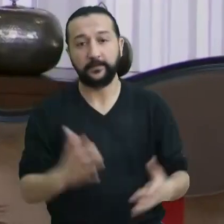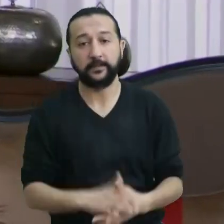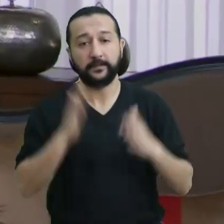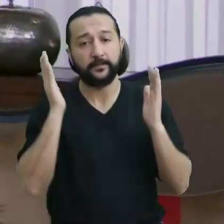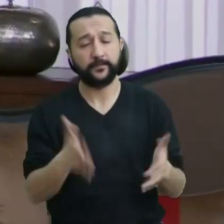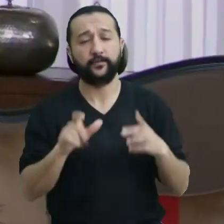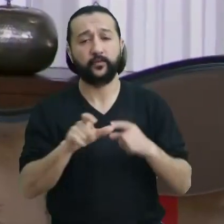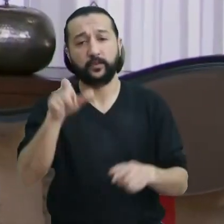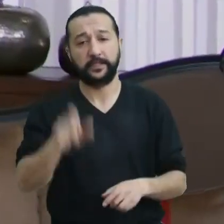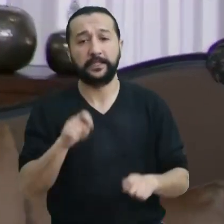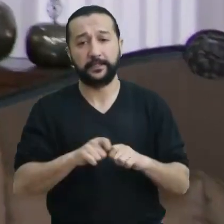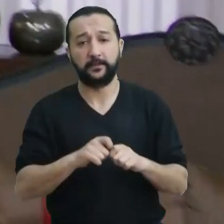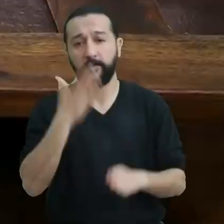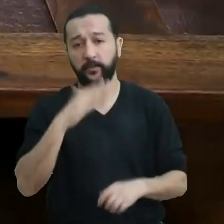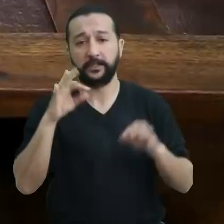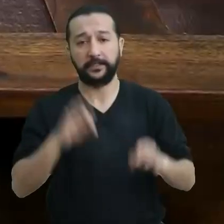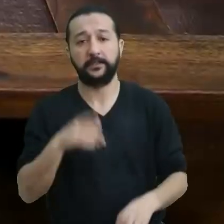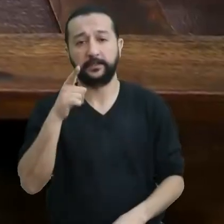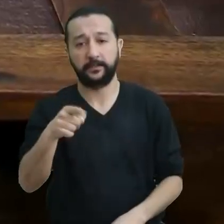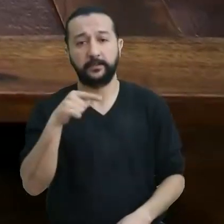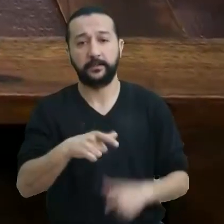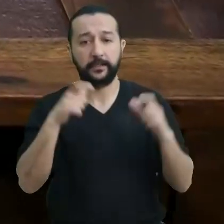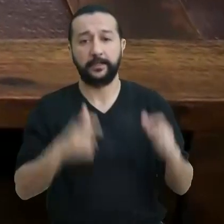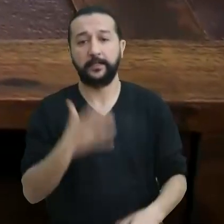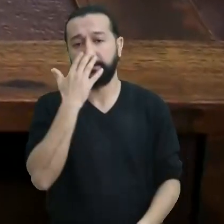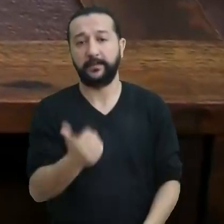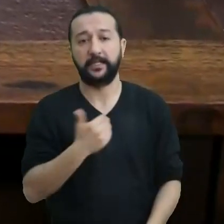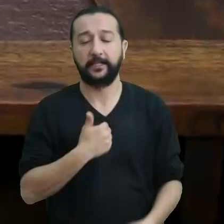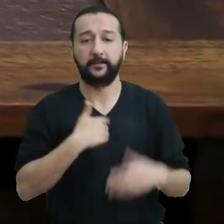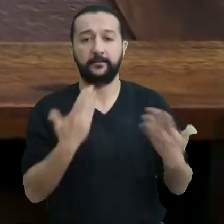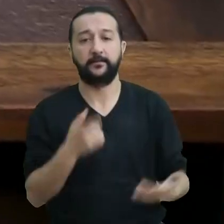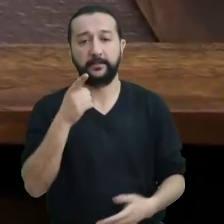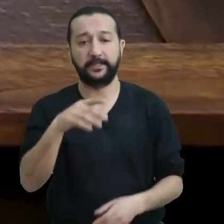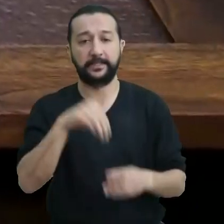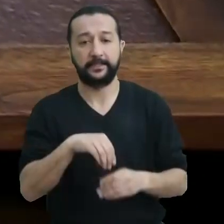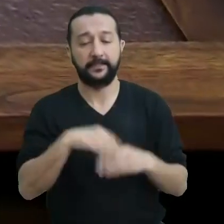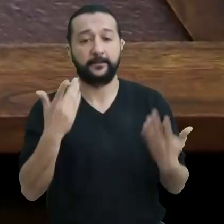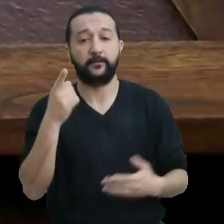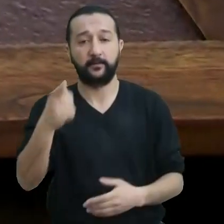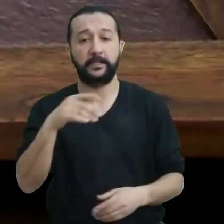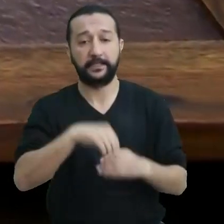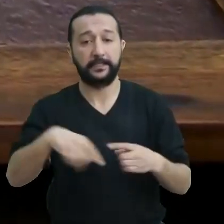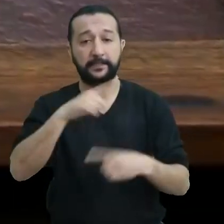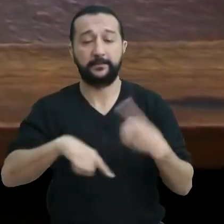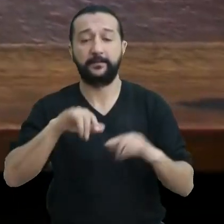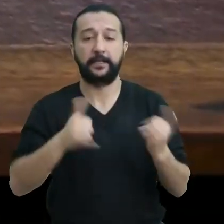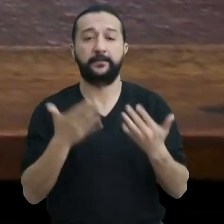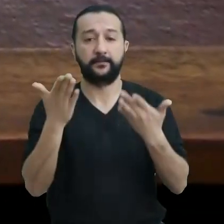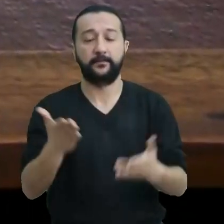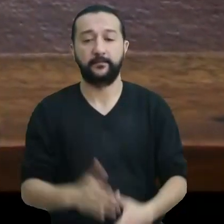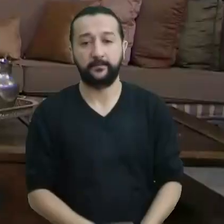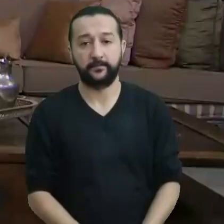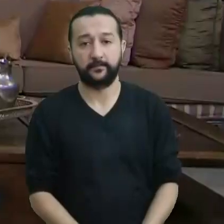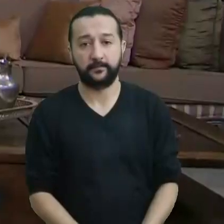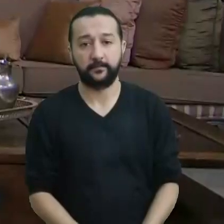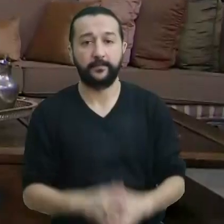Öf. Ay Şükrü be. İşin yoksa şimdi burada bekle yani şeyin ne o tembellerin şahını. Tencereyi